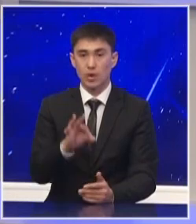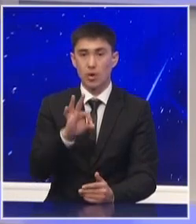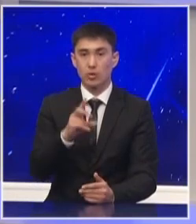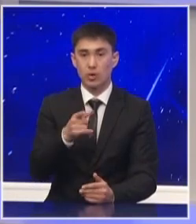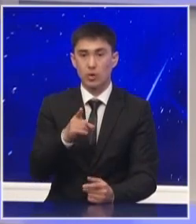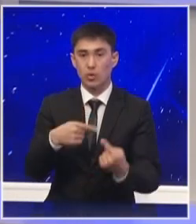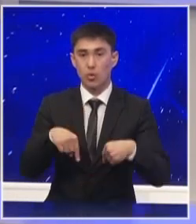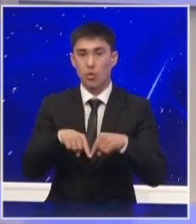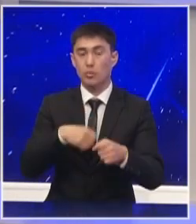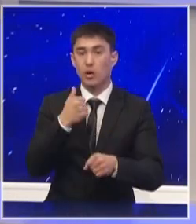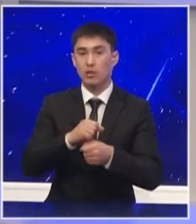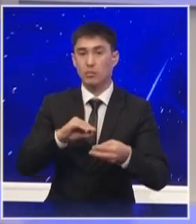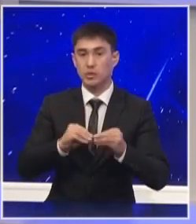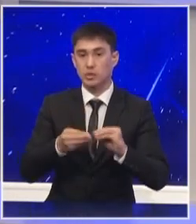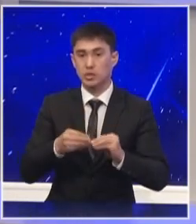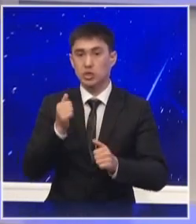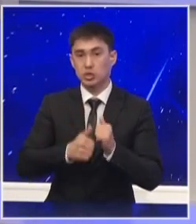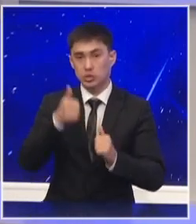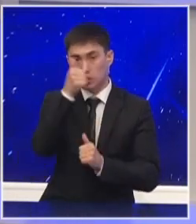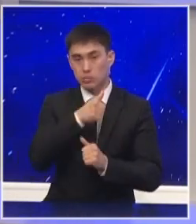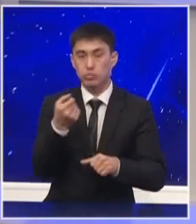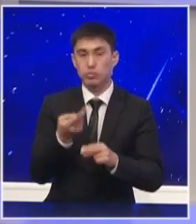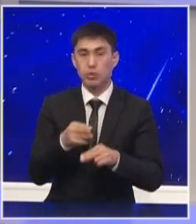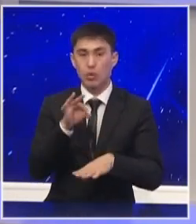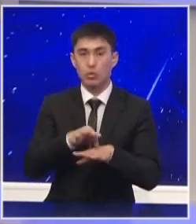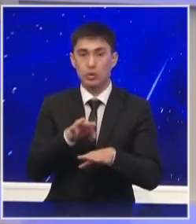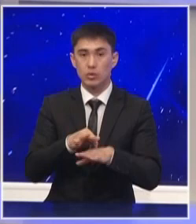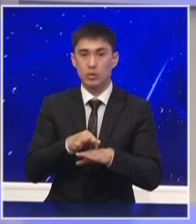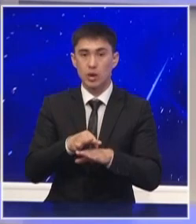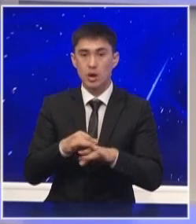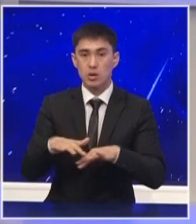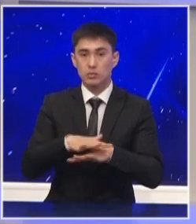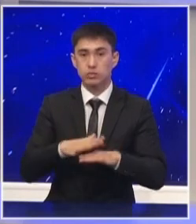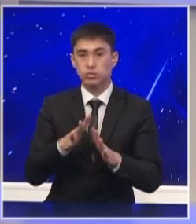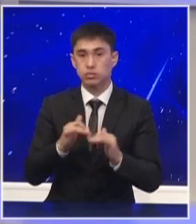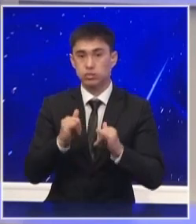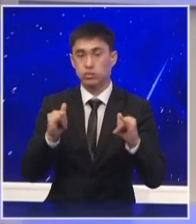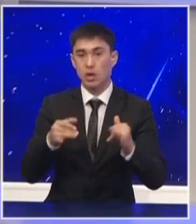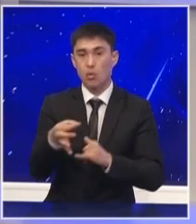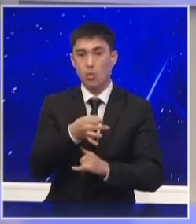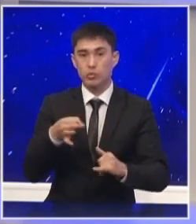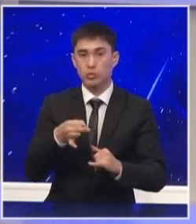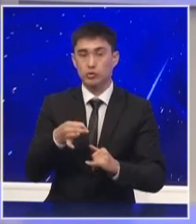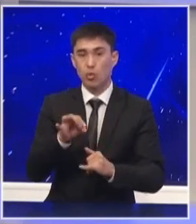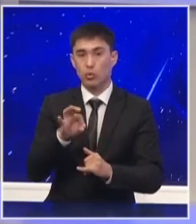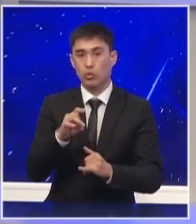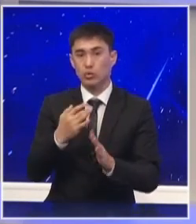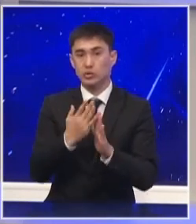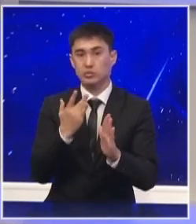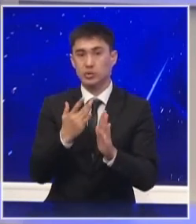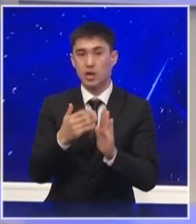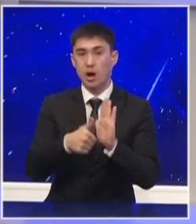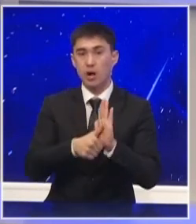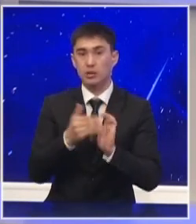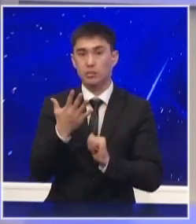Онкология қоғамның өзекті мәселесі. Жыл сайын бұл дертке бетпе-бет келгендер саны артып келеді. Қазір облыс бойынша онкологиялық тізімде